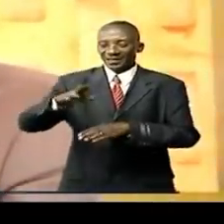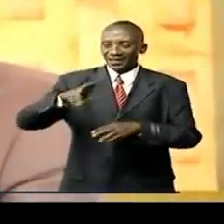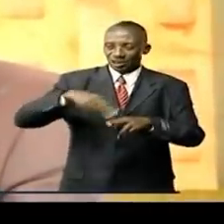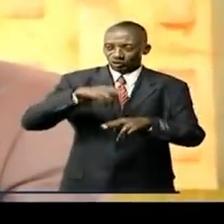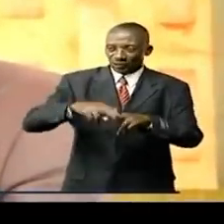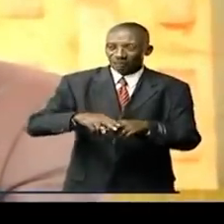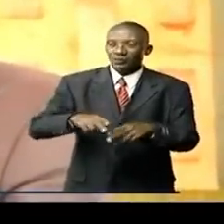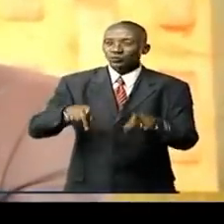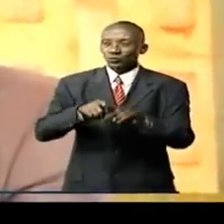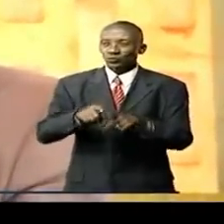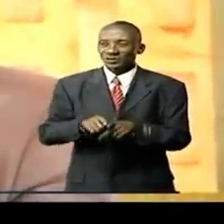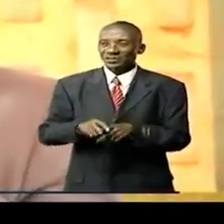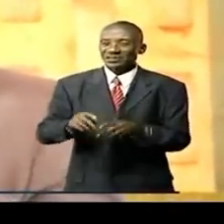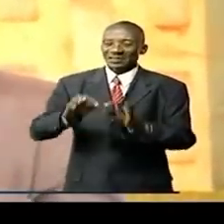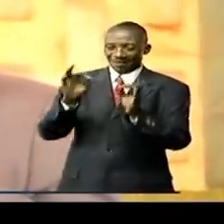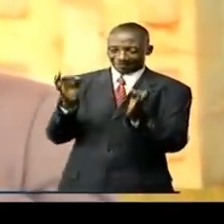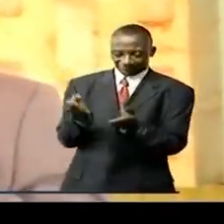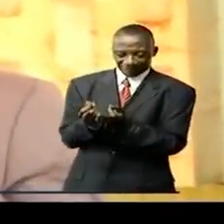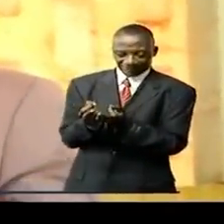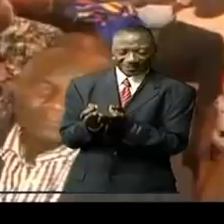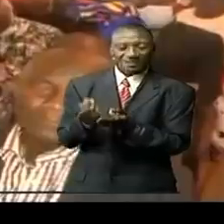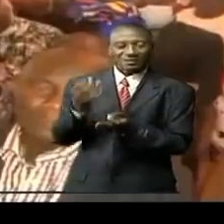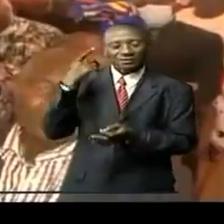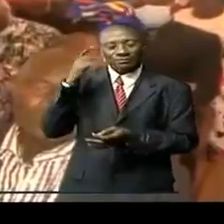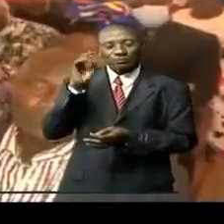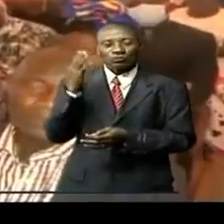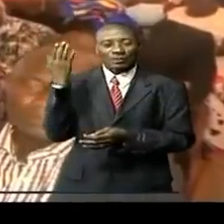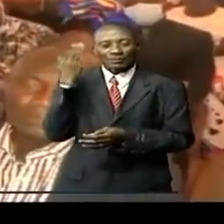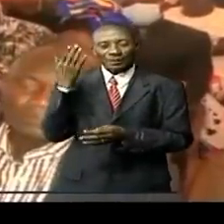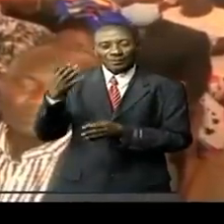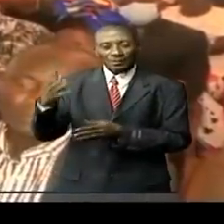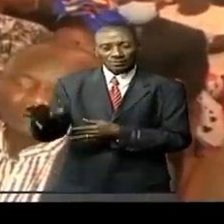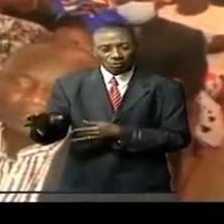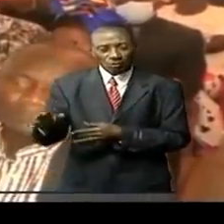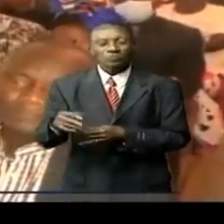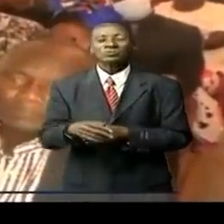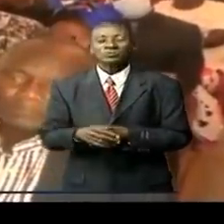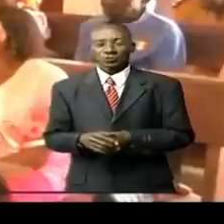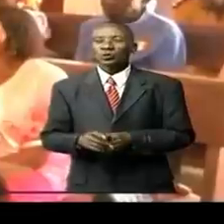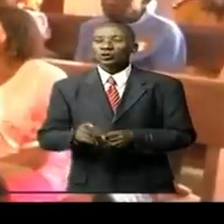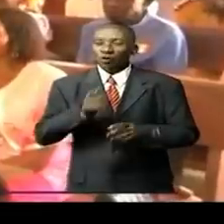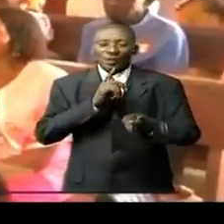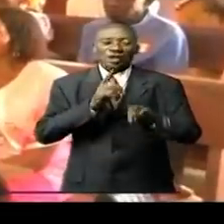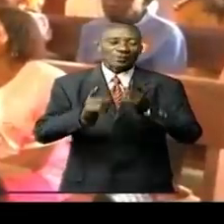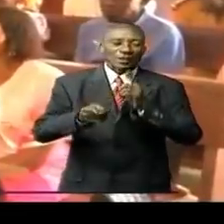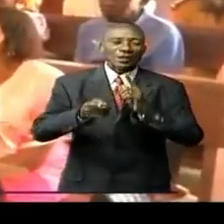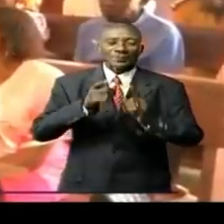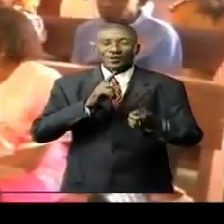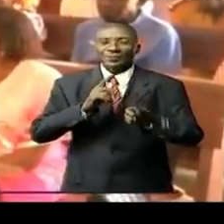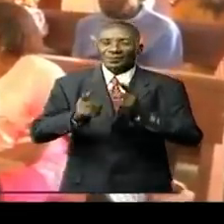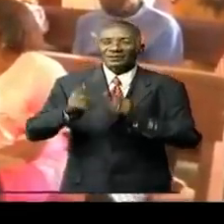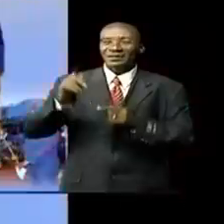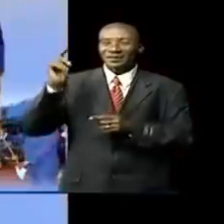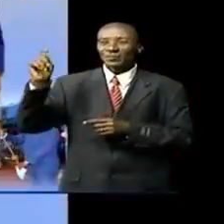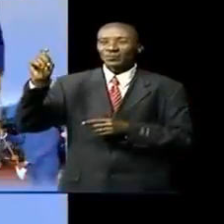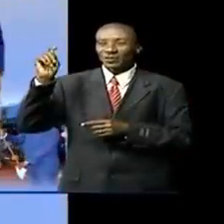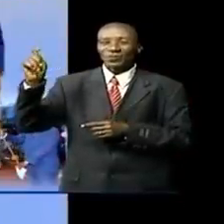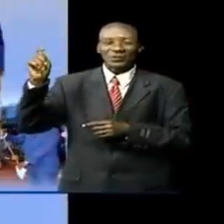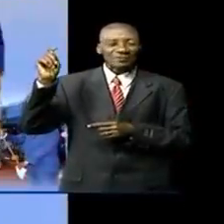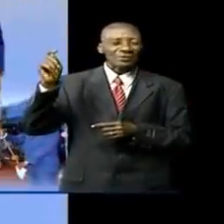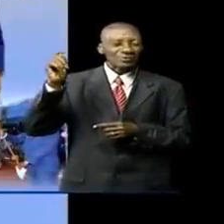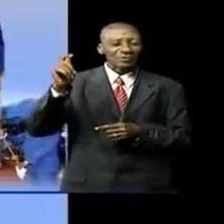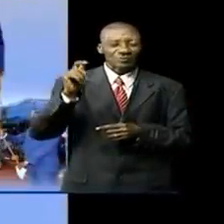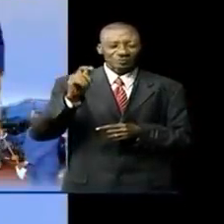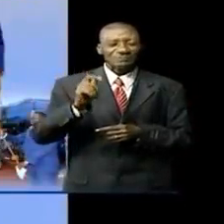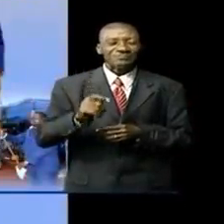sénateur Jean-Pierre Batumoko, le décès du sénateur Jean-Pierre Lola Kisanga laisse un grand vide pour le Haut-Uele. De son